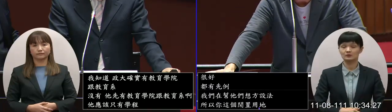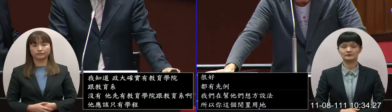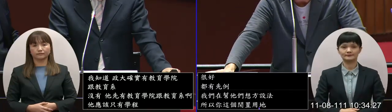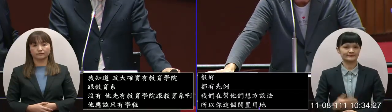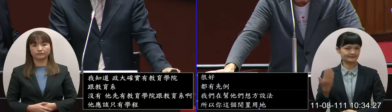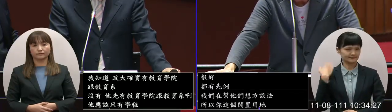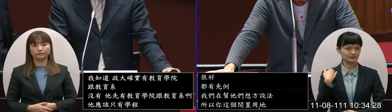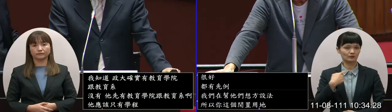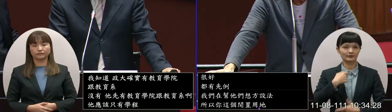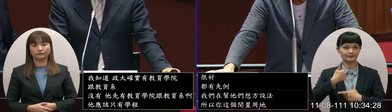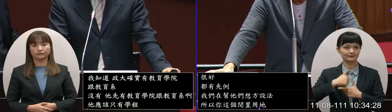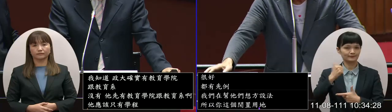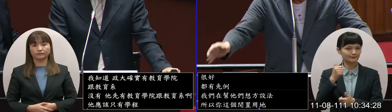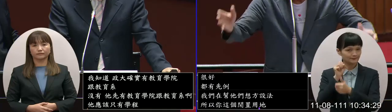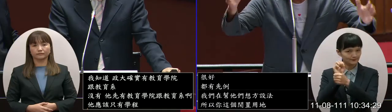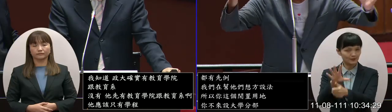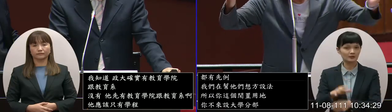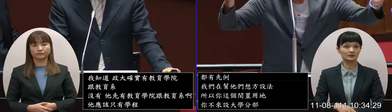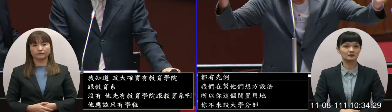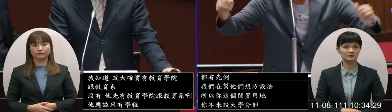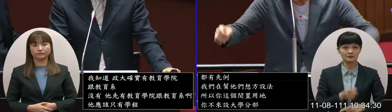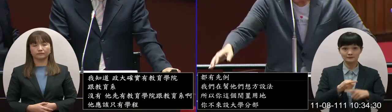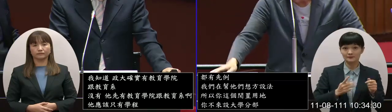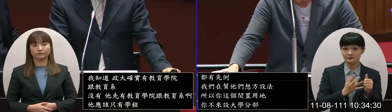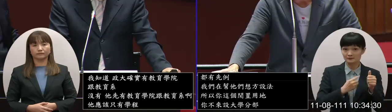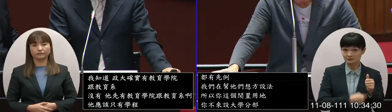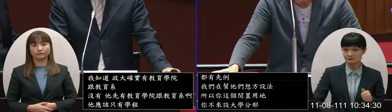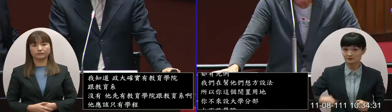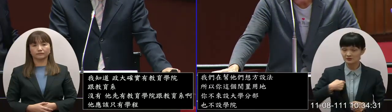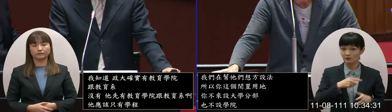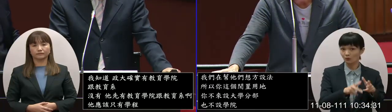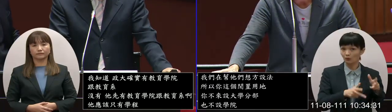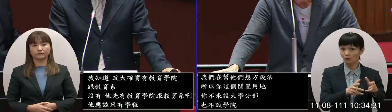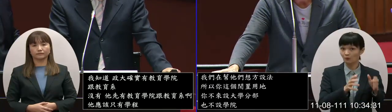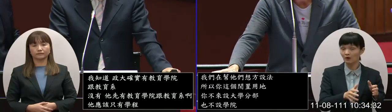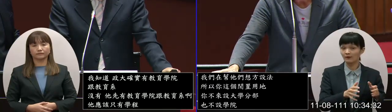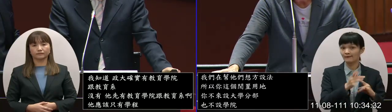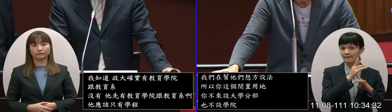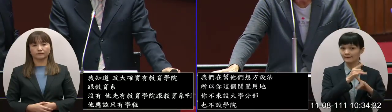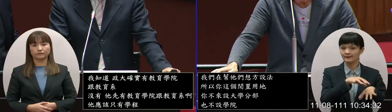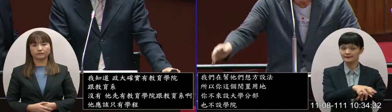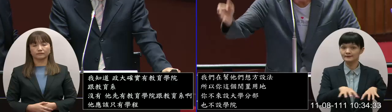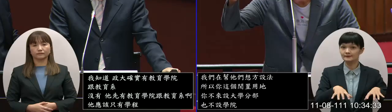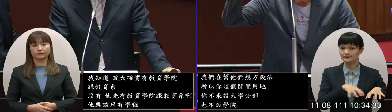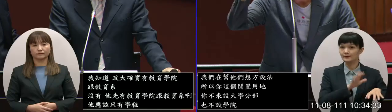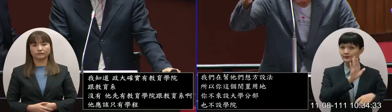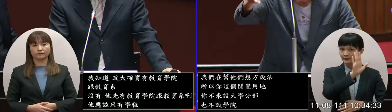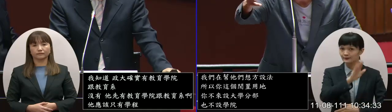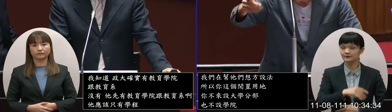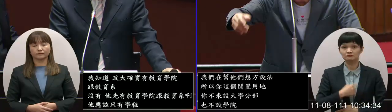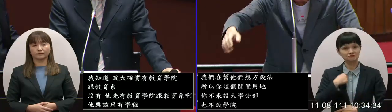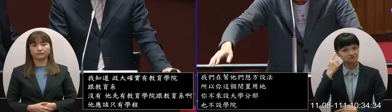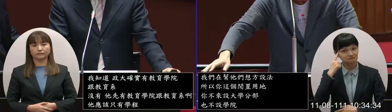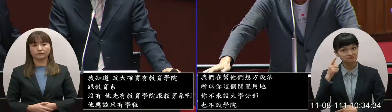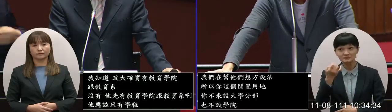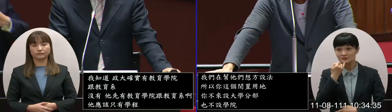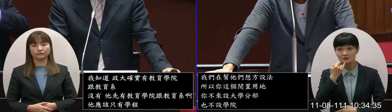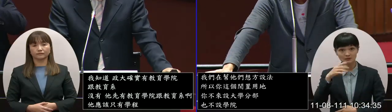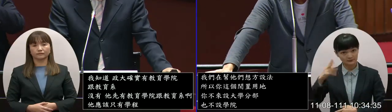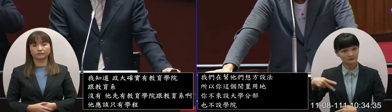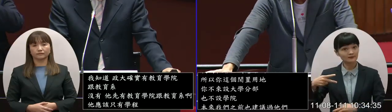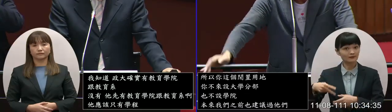议过他们啊，半导体供应链在我们新竹地区，阿波利马来设半导体学